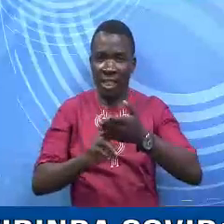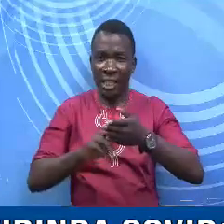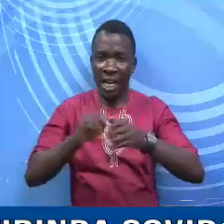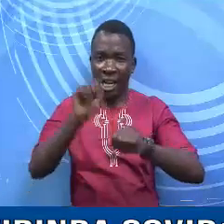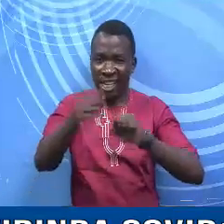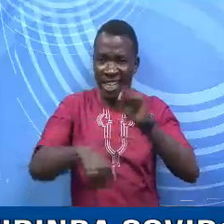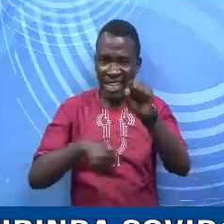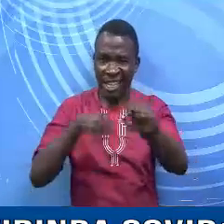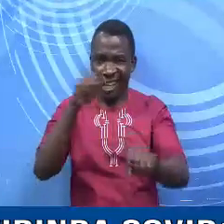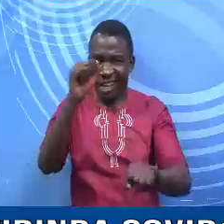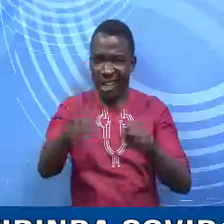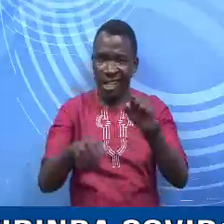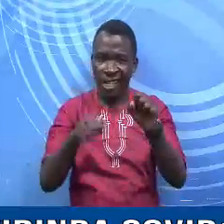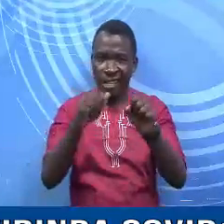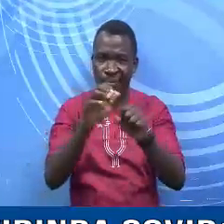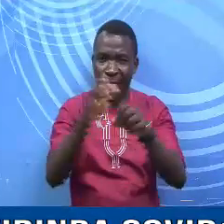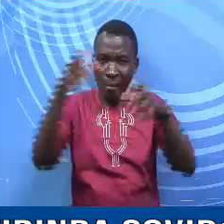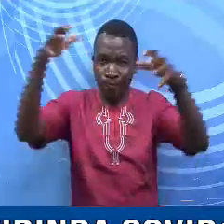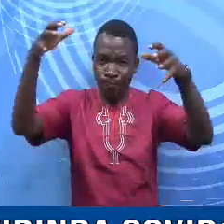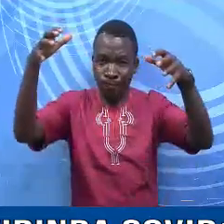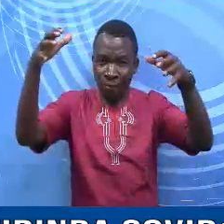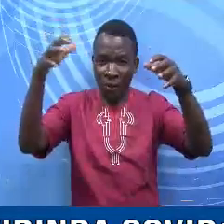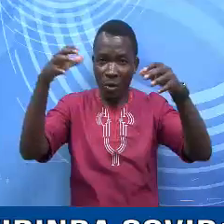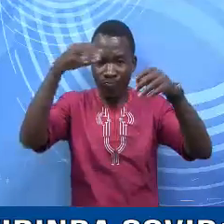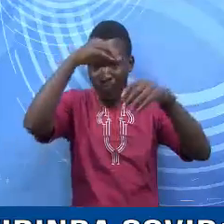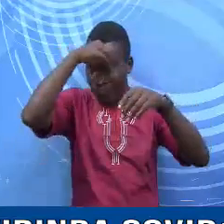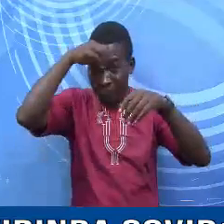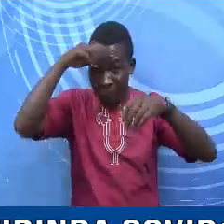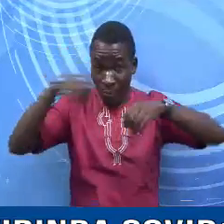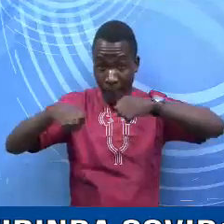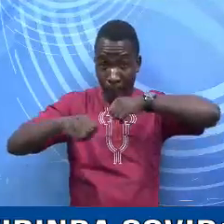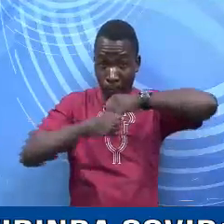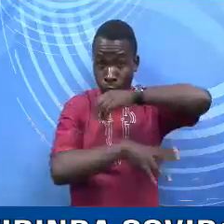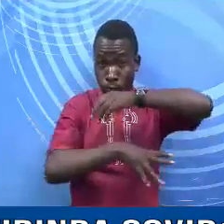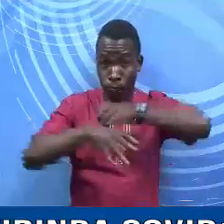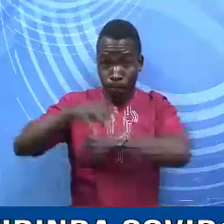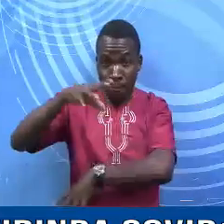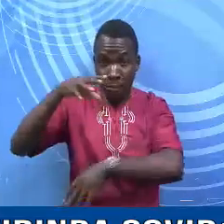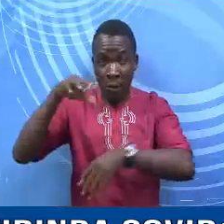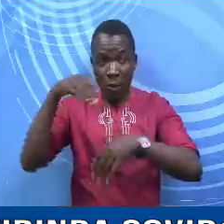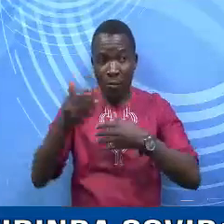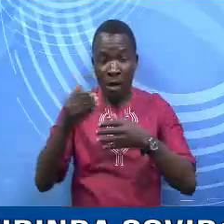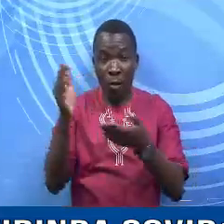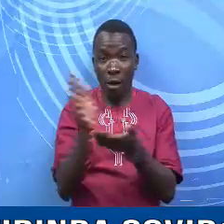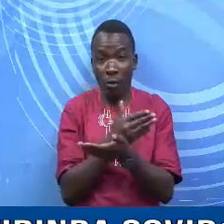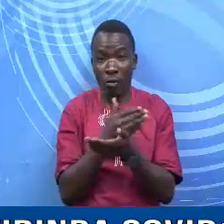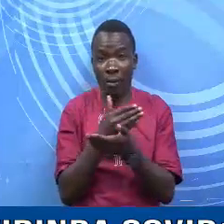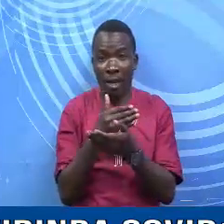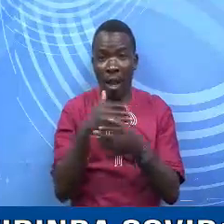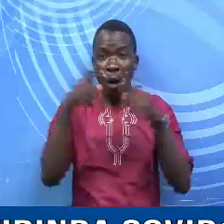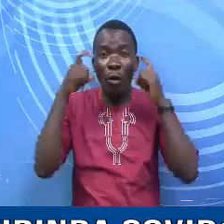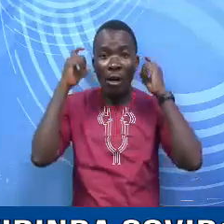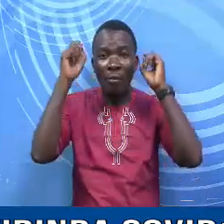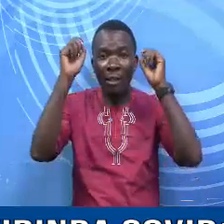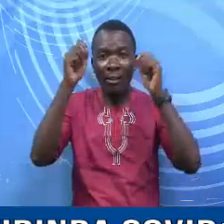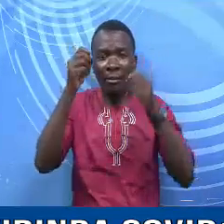cyane bikaba ngombwa yo kugakuramo ukambaye wagera hafi no gupfa cyane